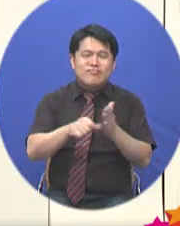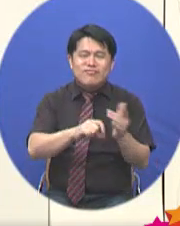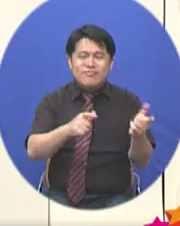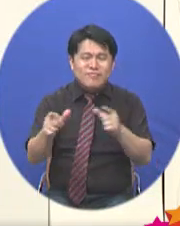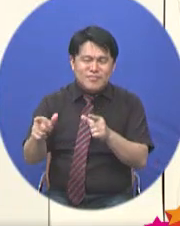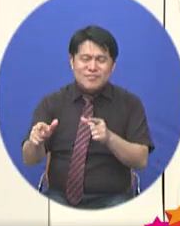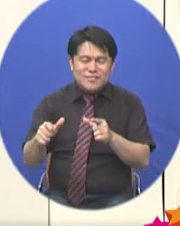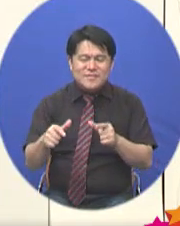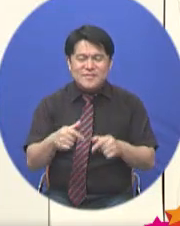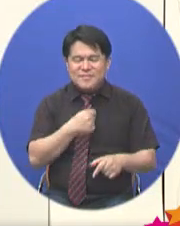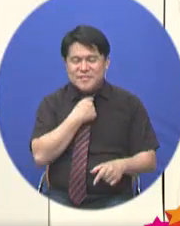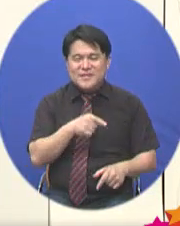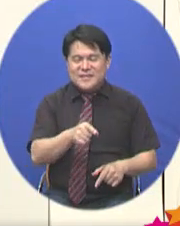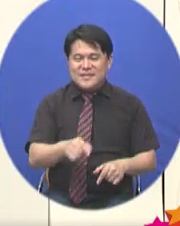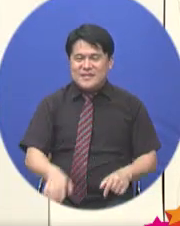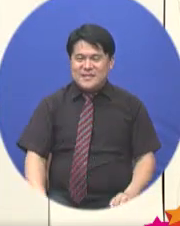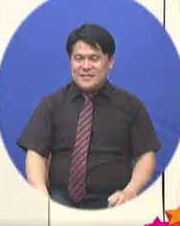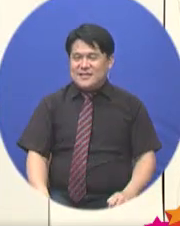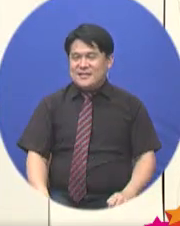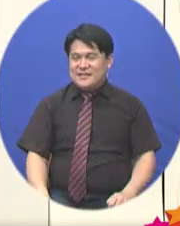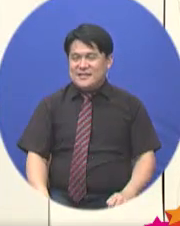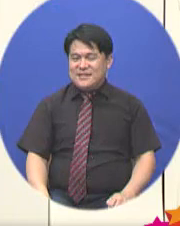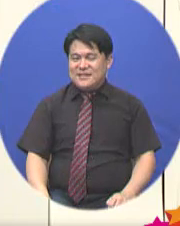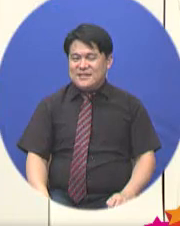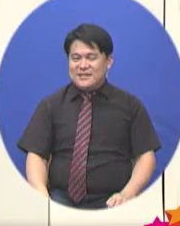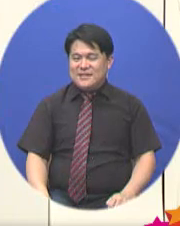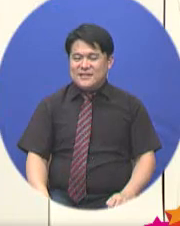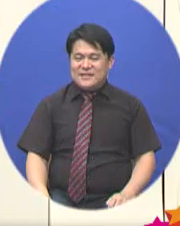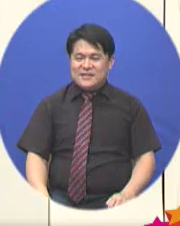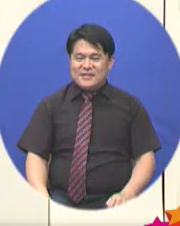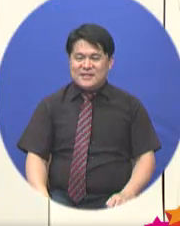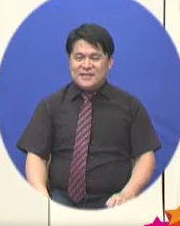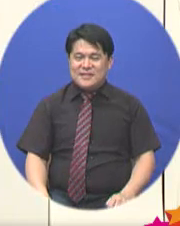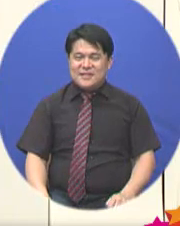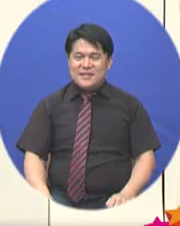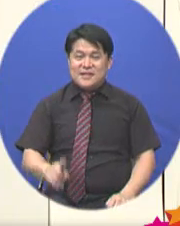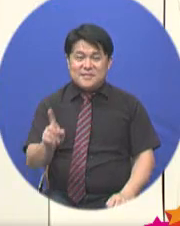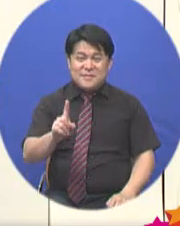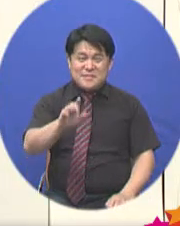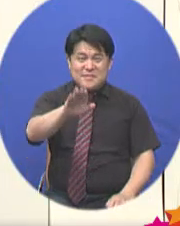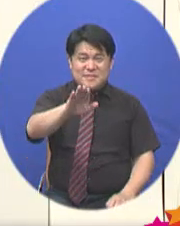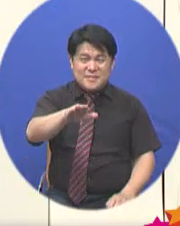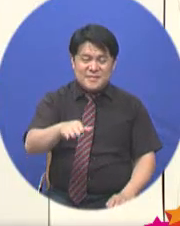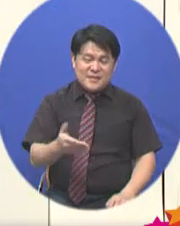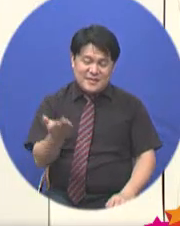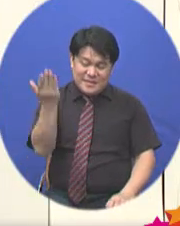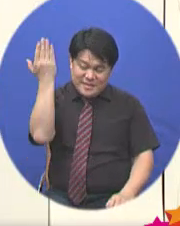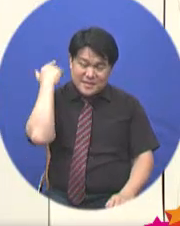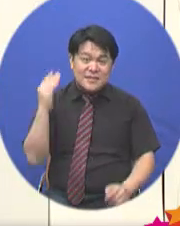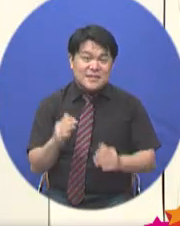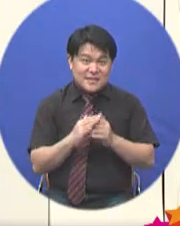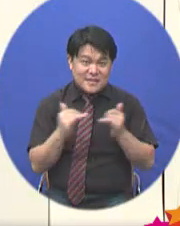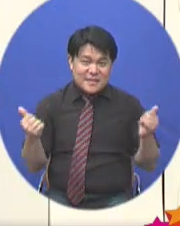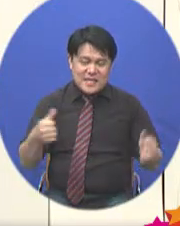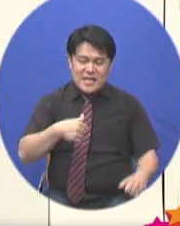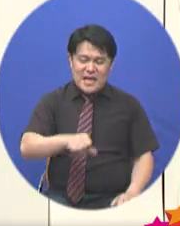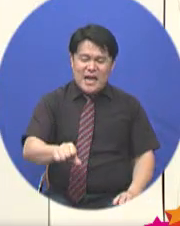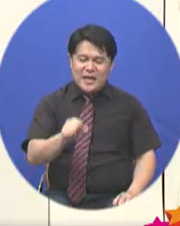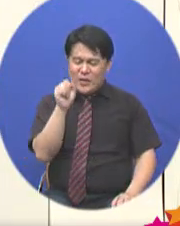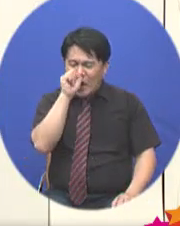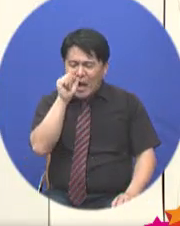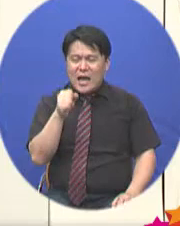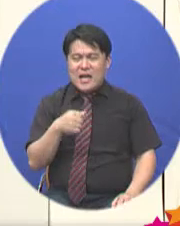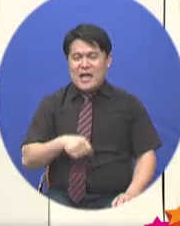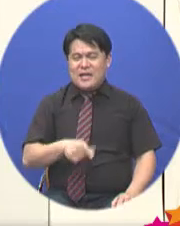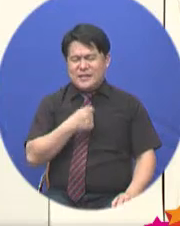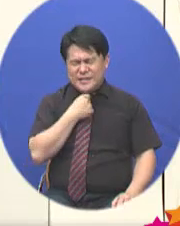장난감. 그러니 아무래도 아무 뭐 어쩌니 저쩌니도 얼마나 옛날 분들 아들 그럽니까?